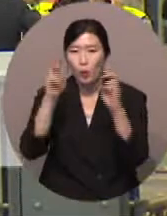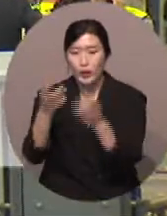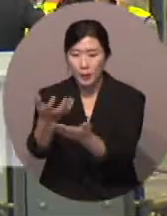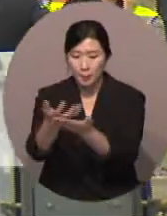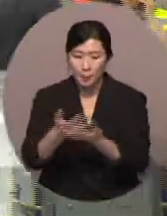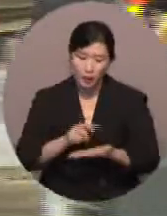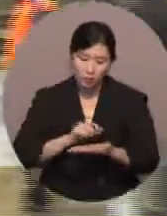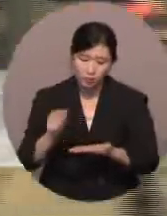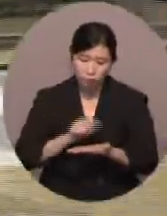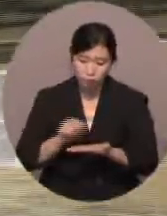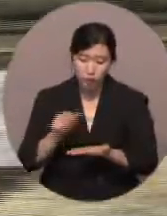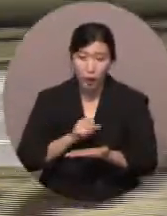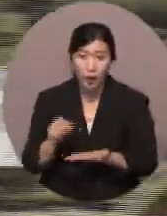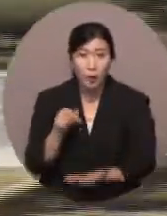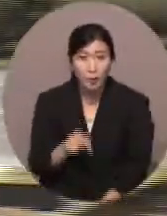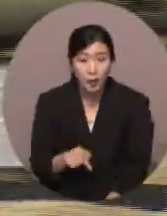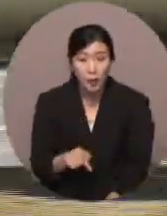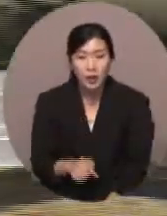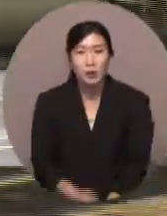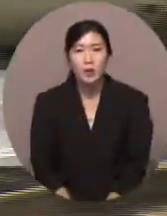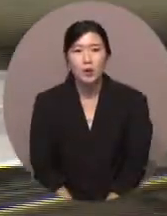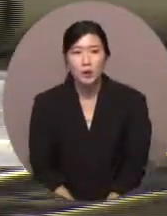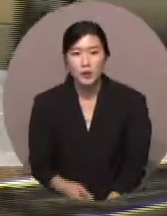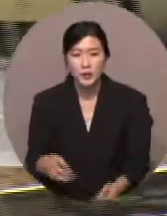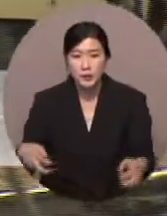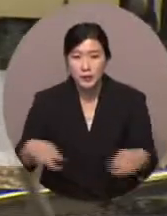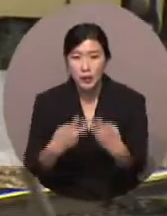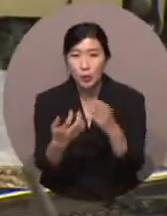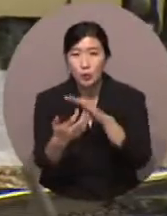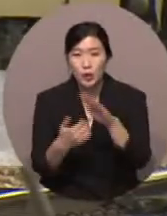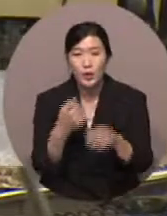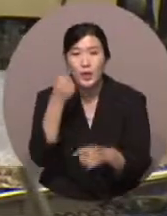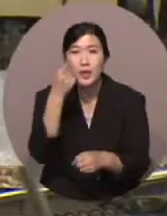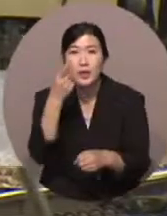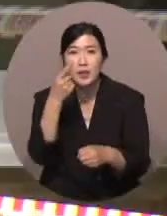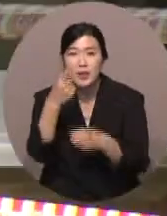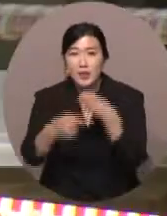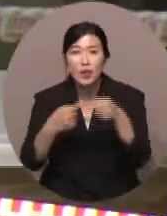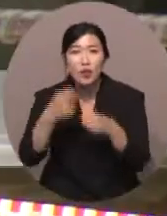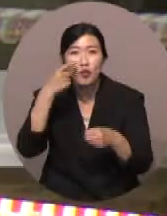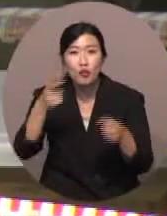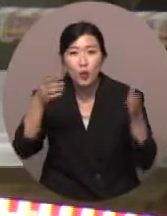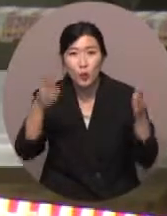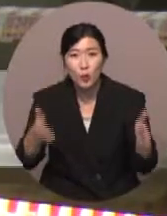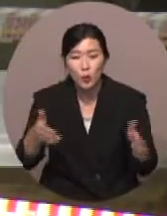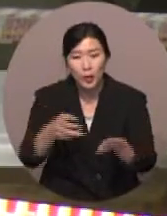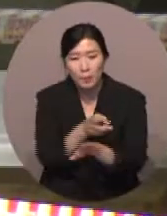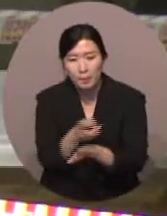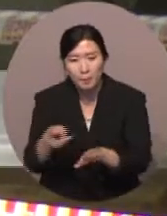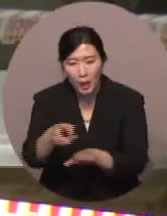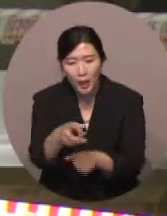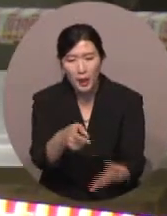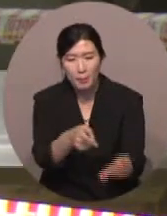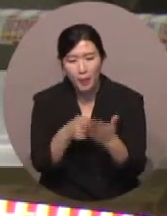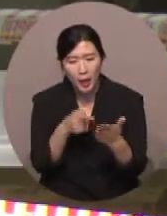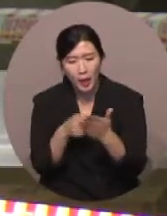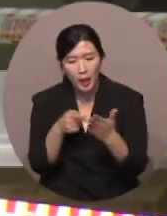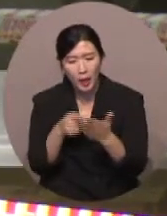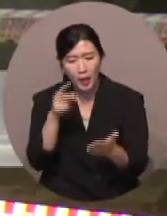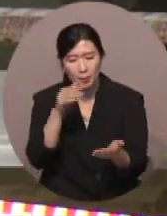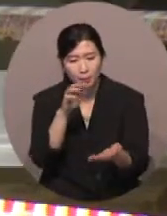받은 자료를 보면 공단 측은 사고에 앞선 1년 6개월 동안 선로의 문제를 14차례 발견했지만